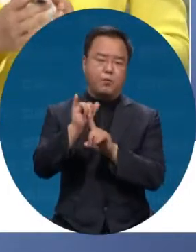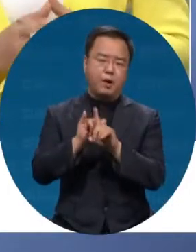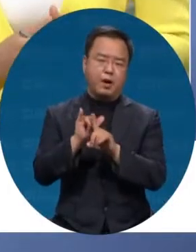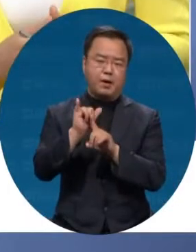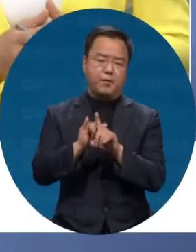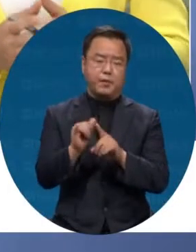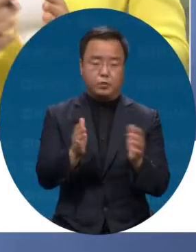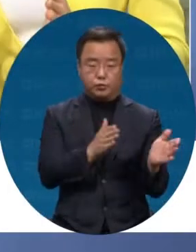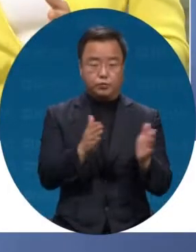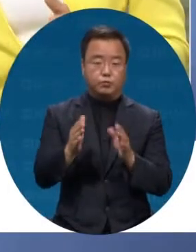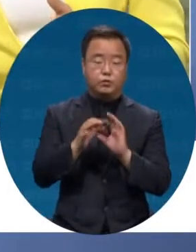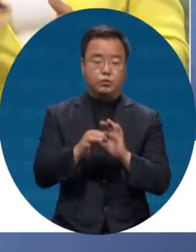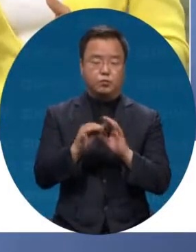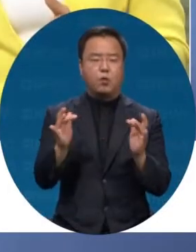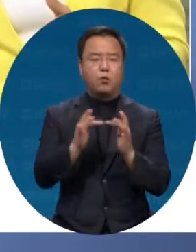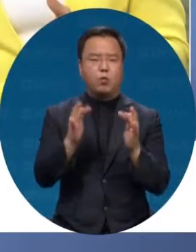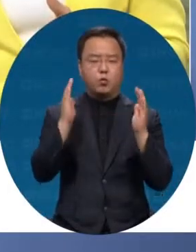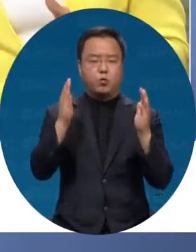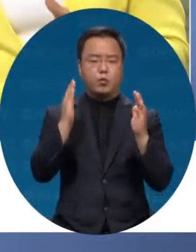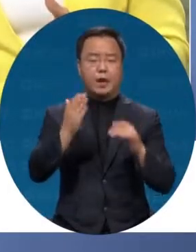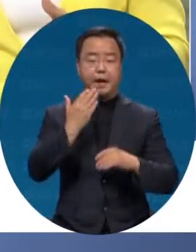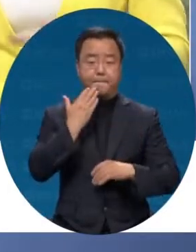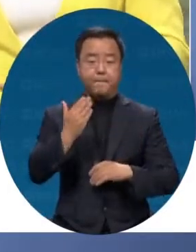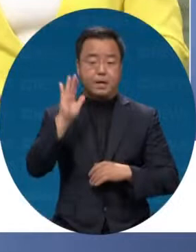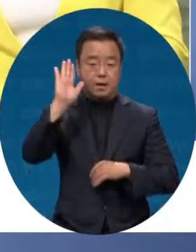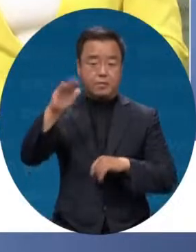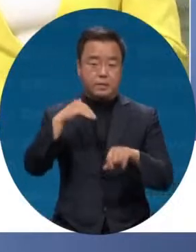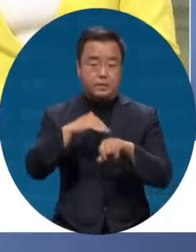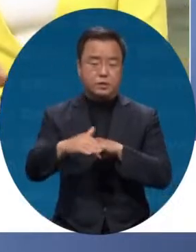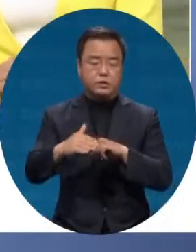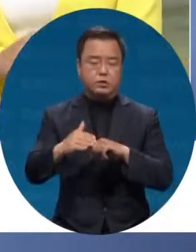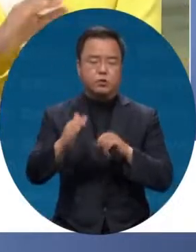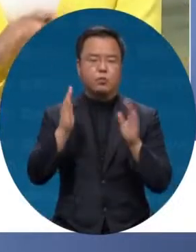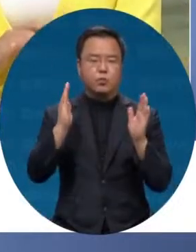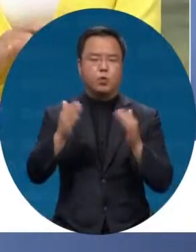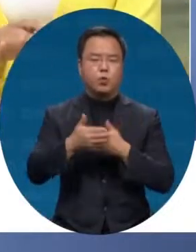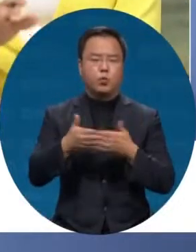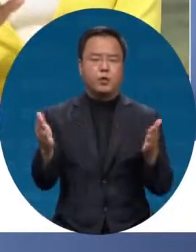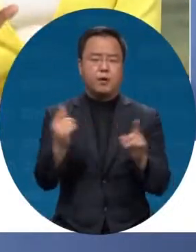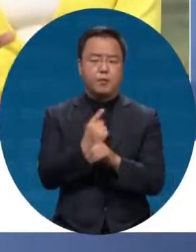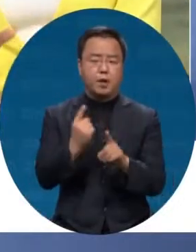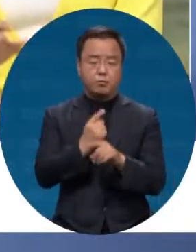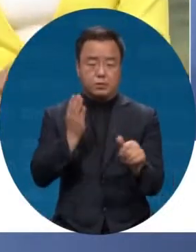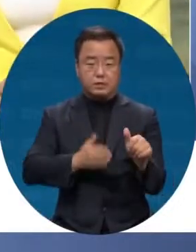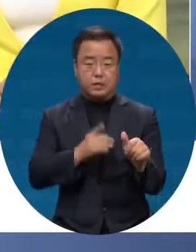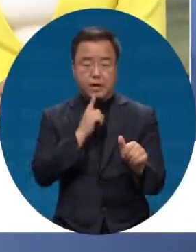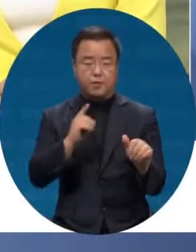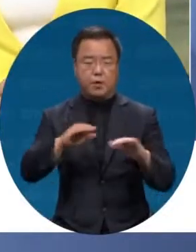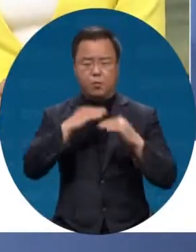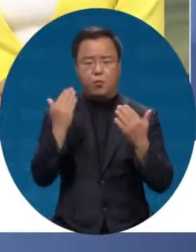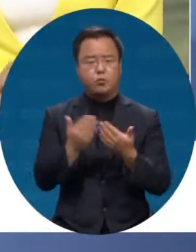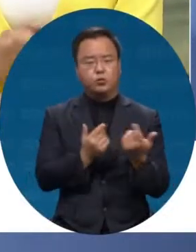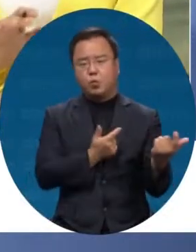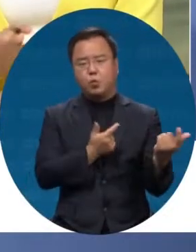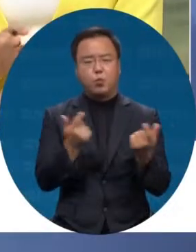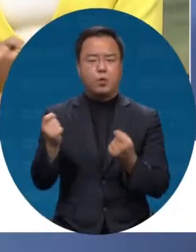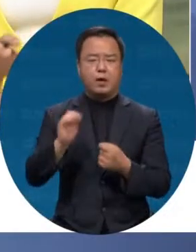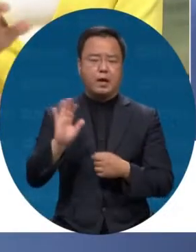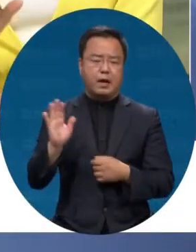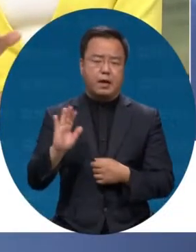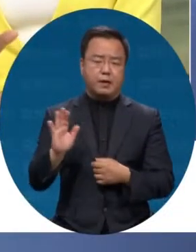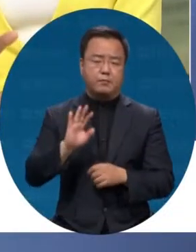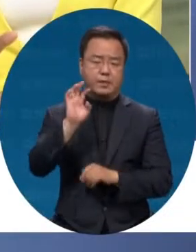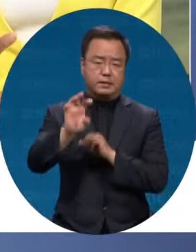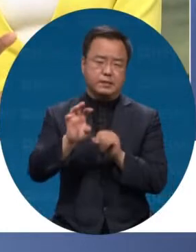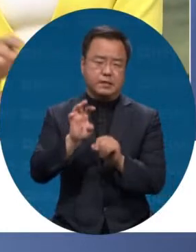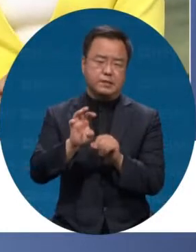원격 수업이 가능한 미래형 교실로 탈바꿈 하자는 거죠 예 모든 학교를 다 이렇게 해 주는건 아니구요 40년 이상